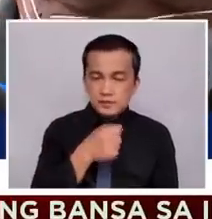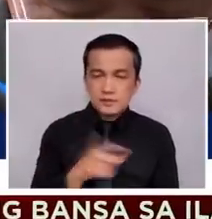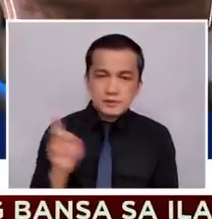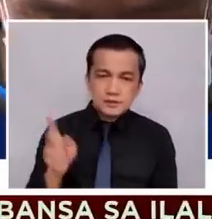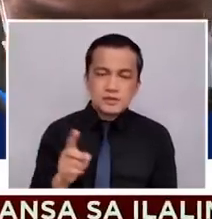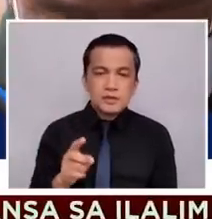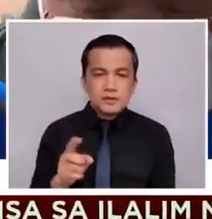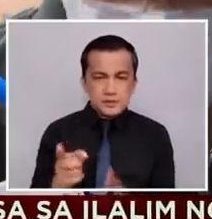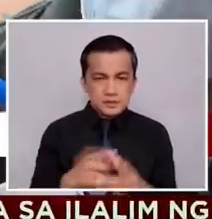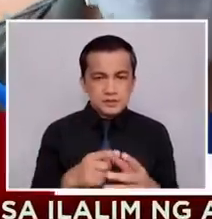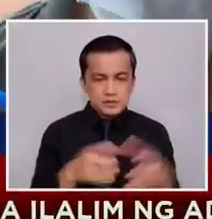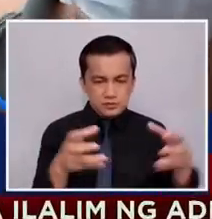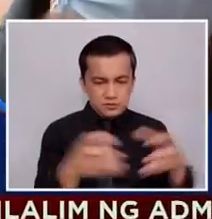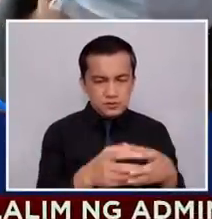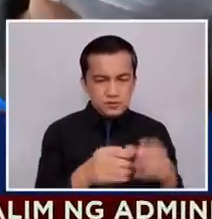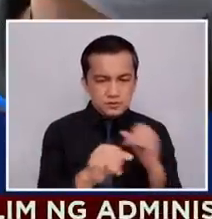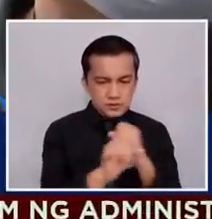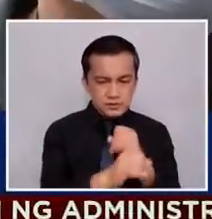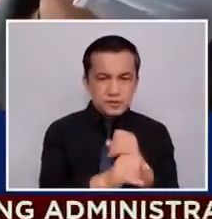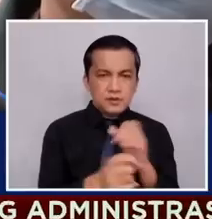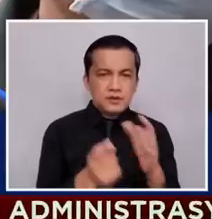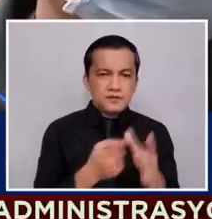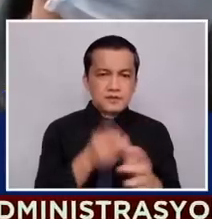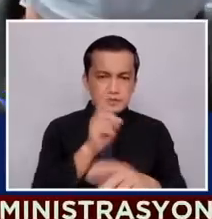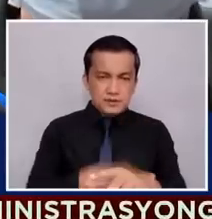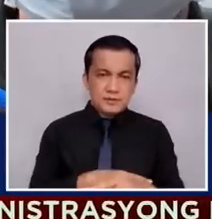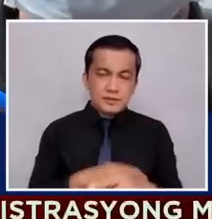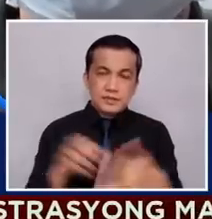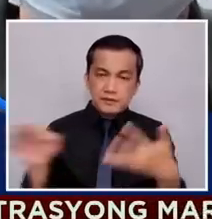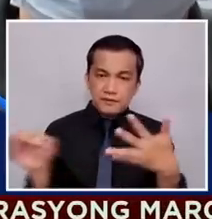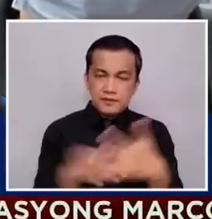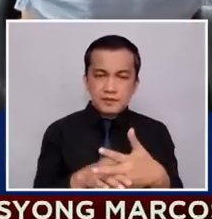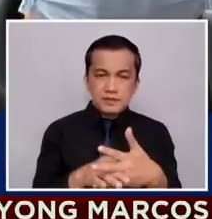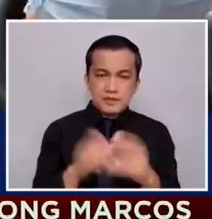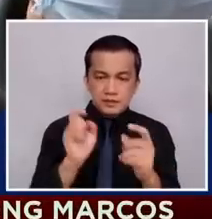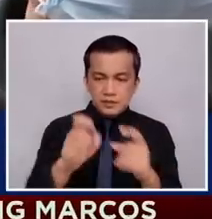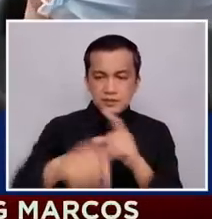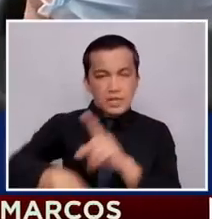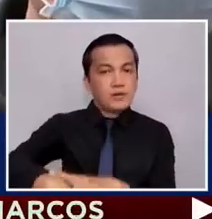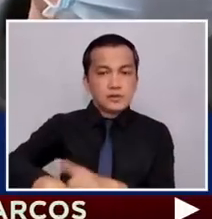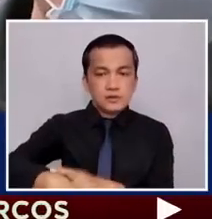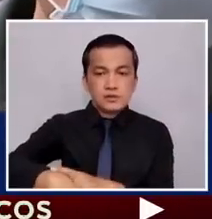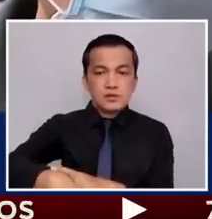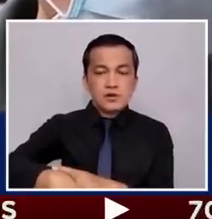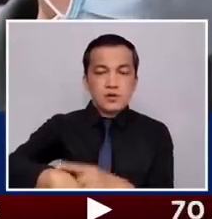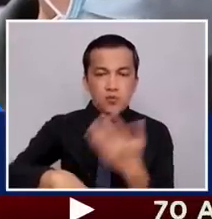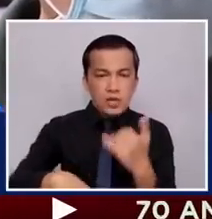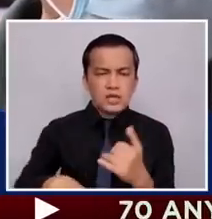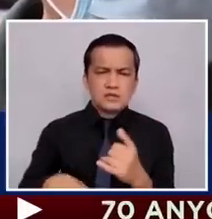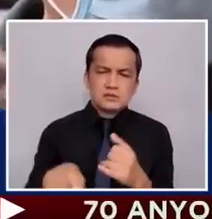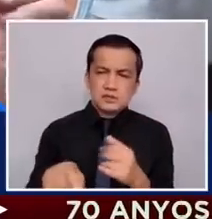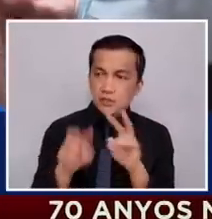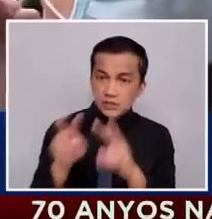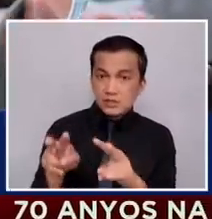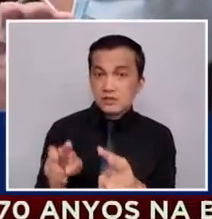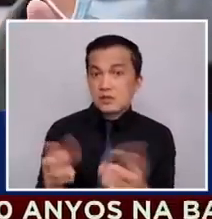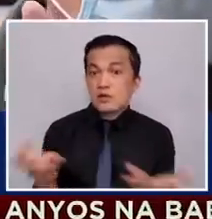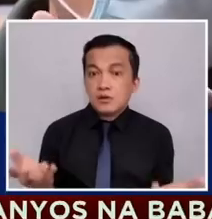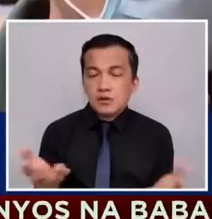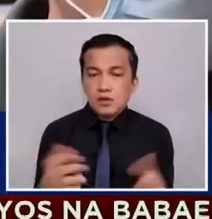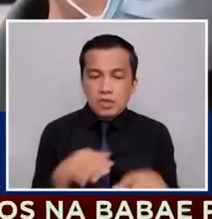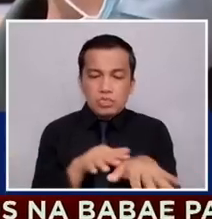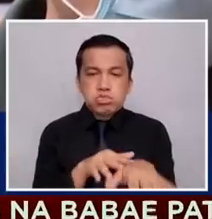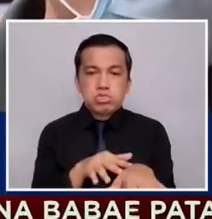sector. Ito first time kaming nag-file nito. Yun yung rush hour lamang sapagkat talagang nakita naman nyo halos hindi umaabante